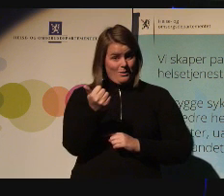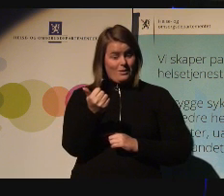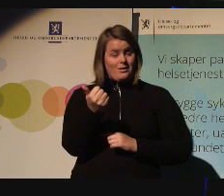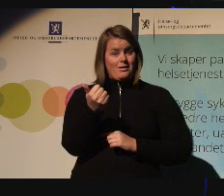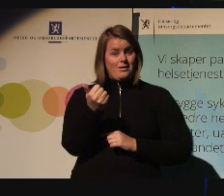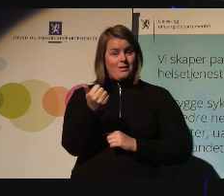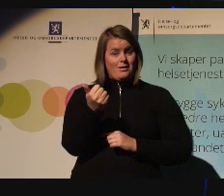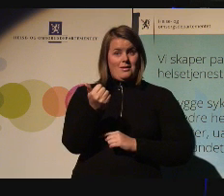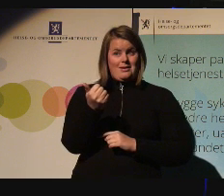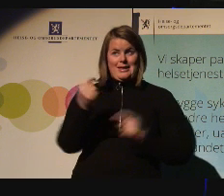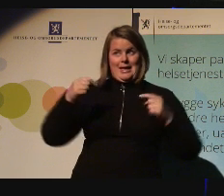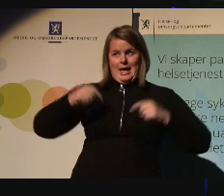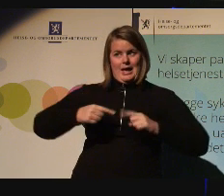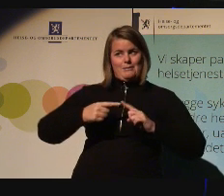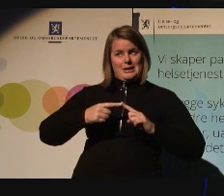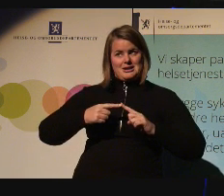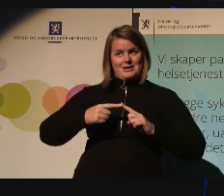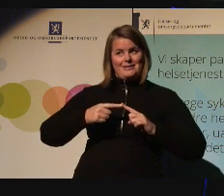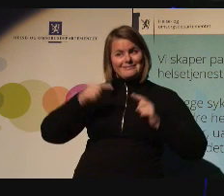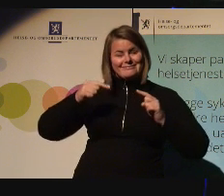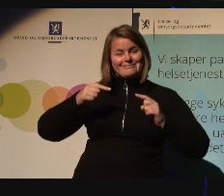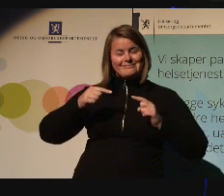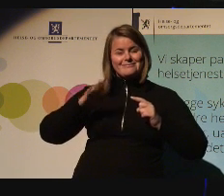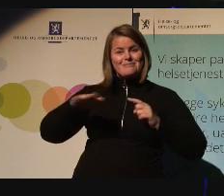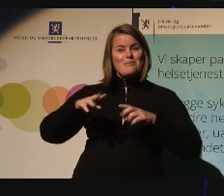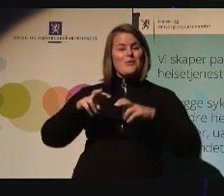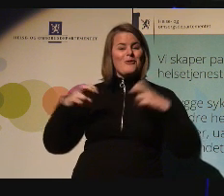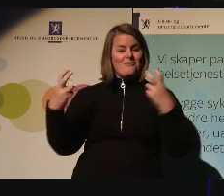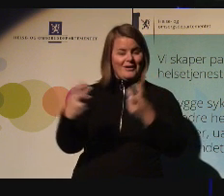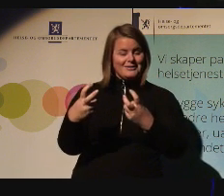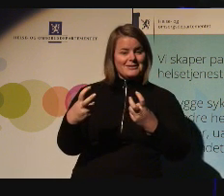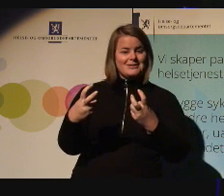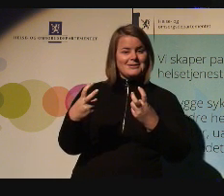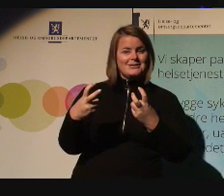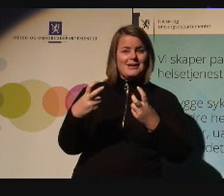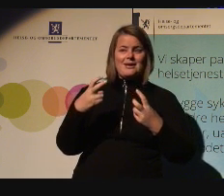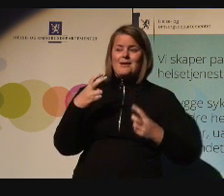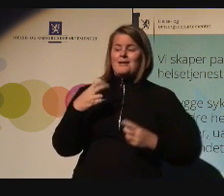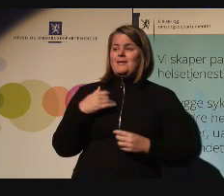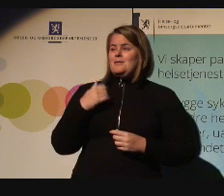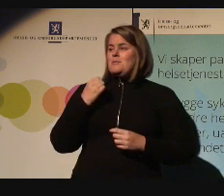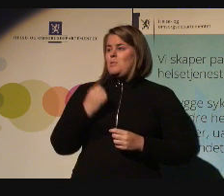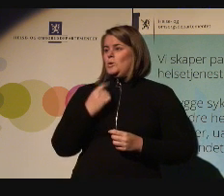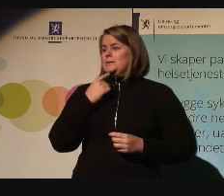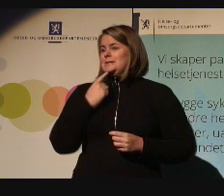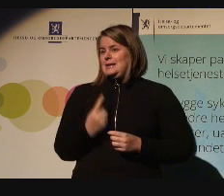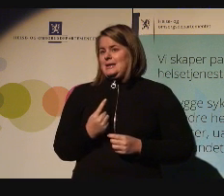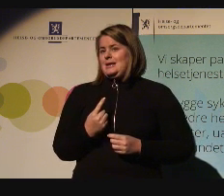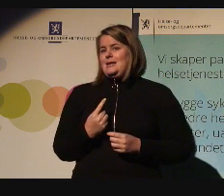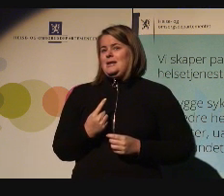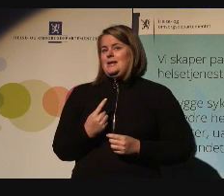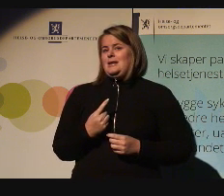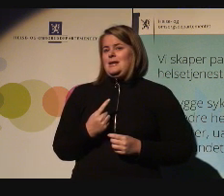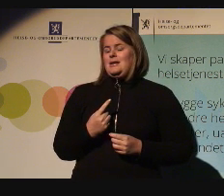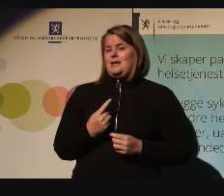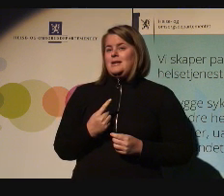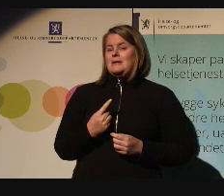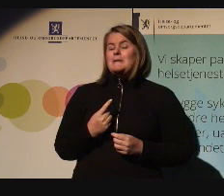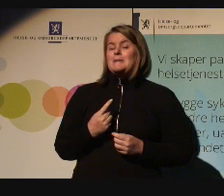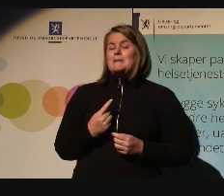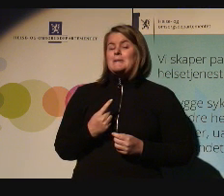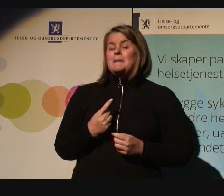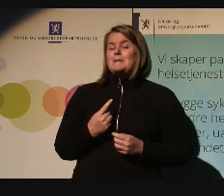ikke nødvendigvis her, men på konferansen. Og jeg kan si at dere må ikke bli